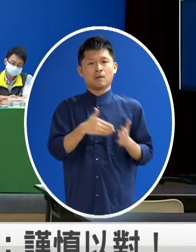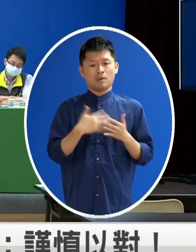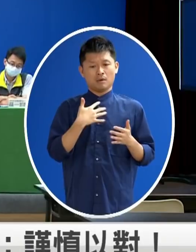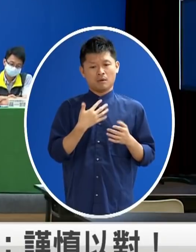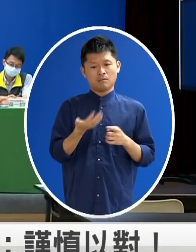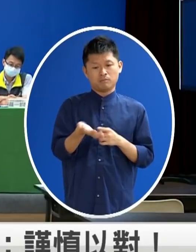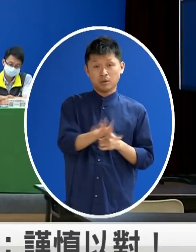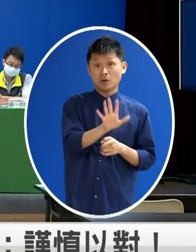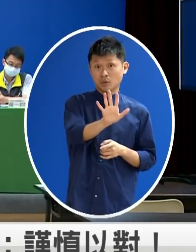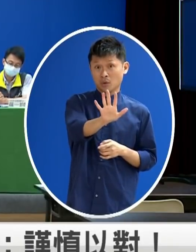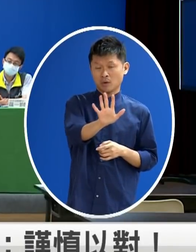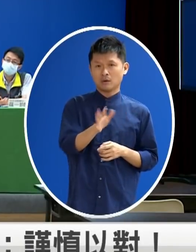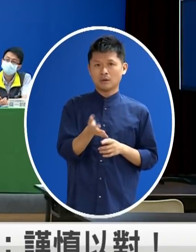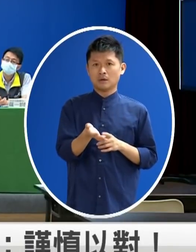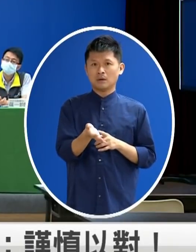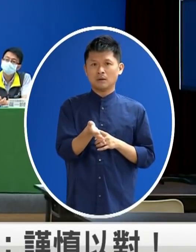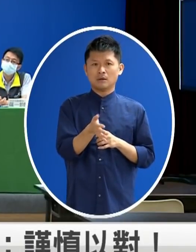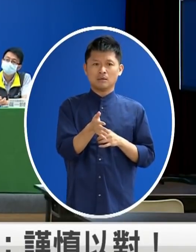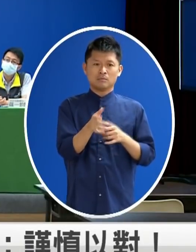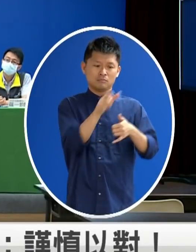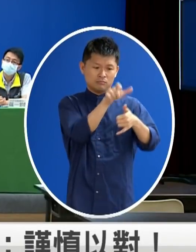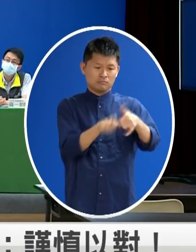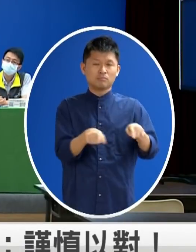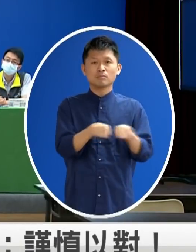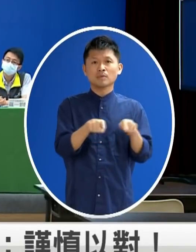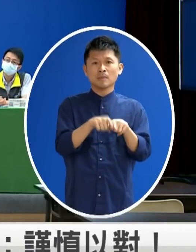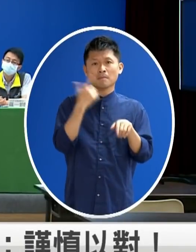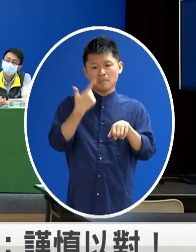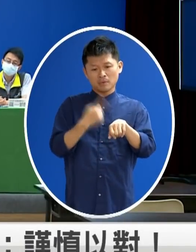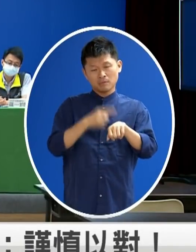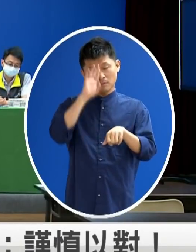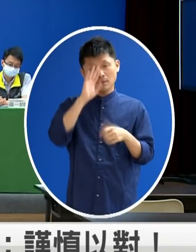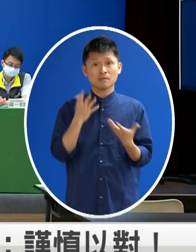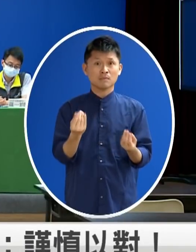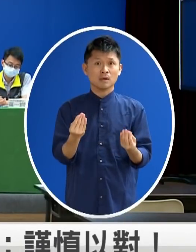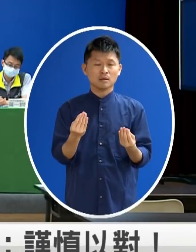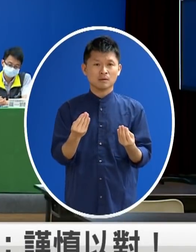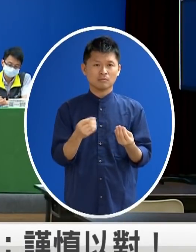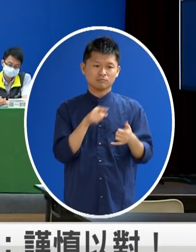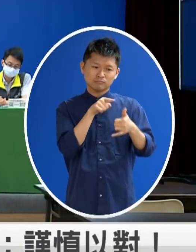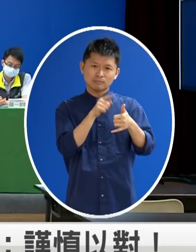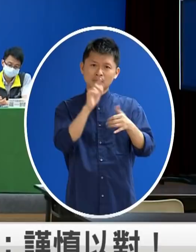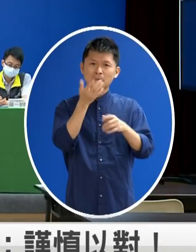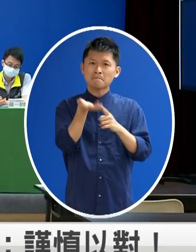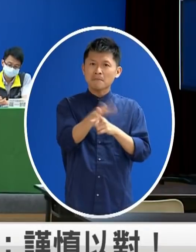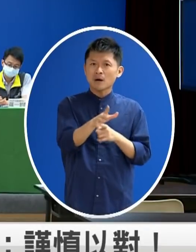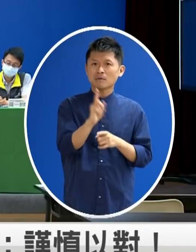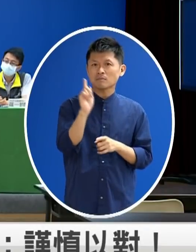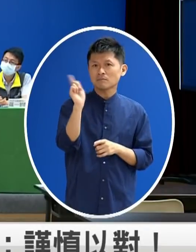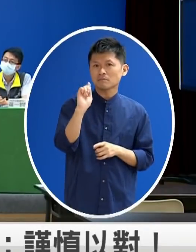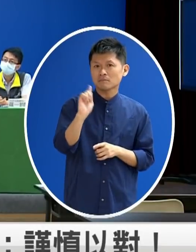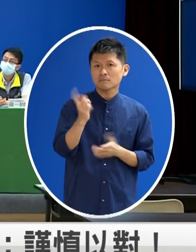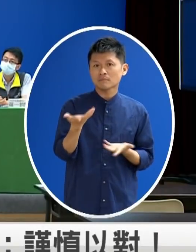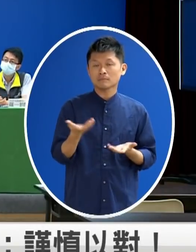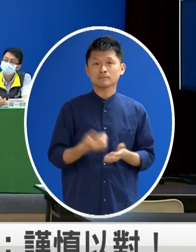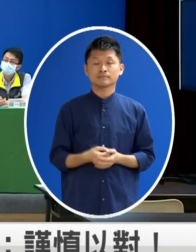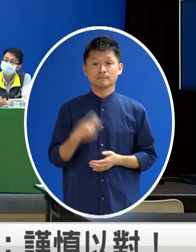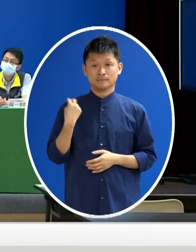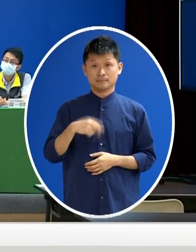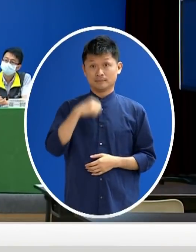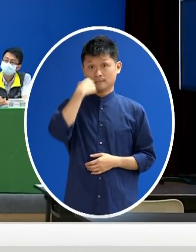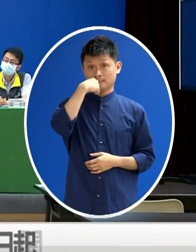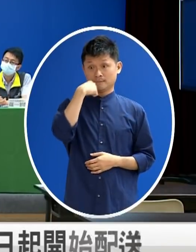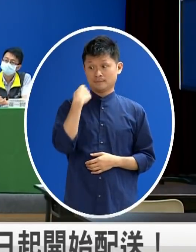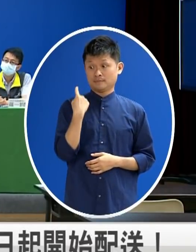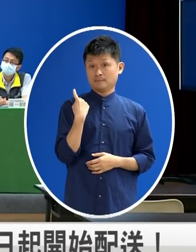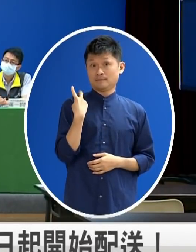状况。那有死者呢，他平时也没有慢性病史，那我们有没有了解这些个案的情况呢？然后另外还想请教的是说，因为台湾在